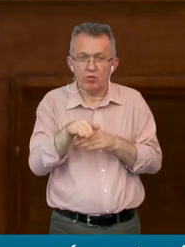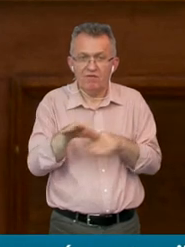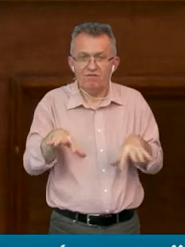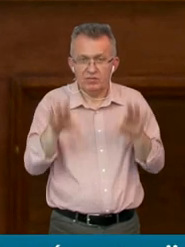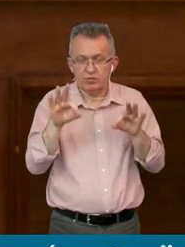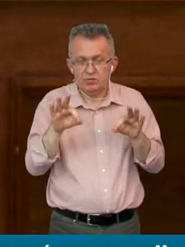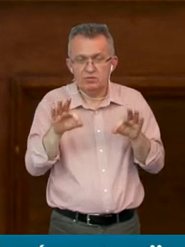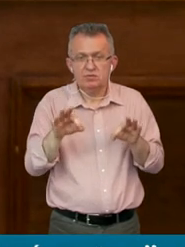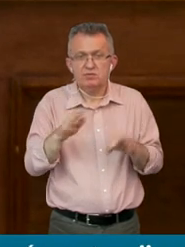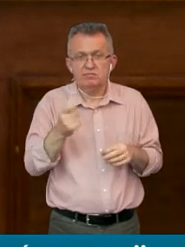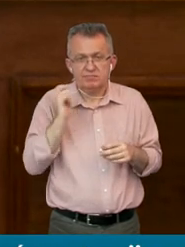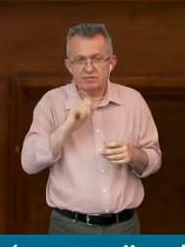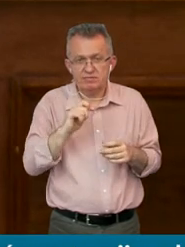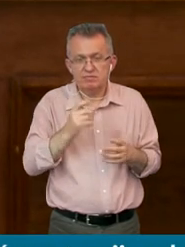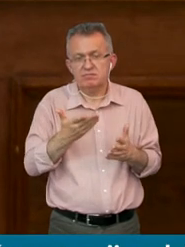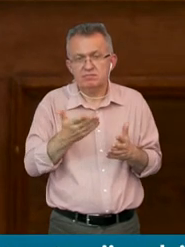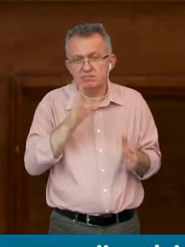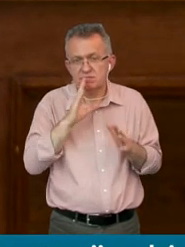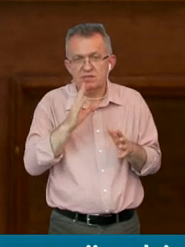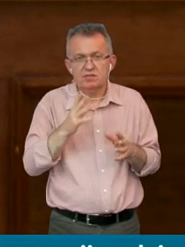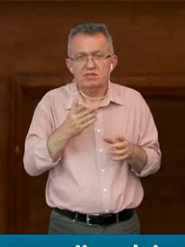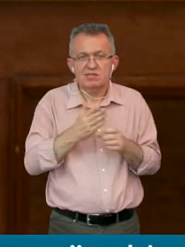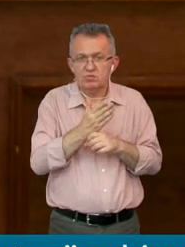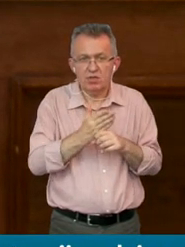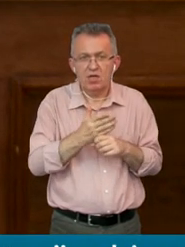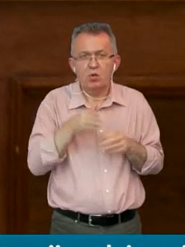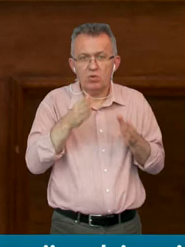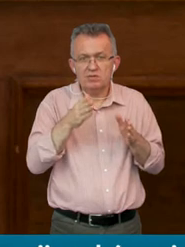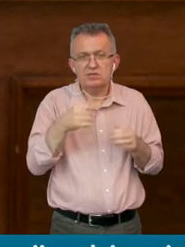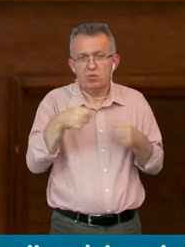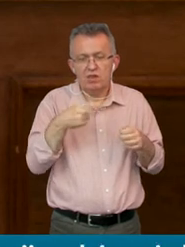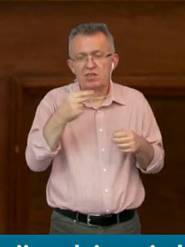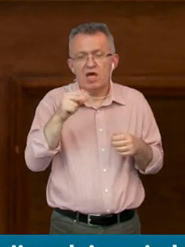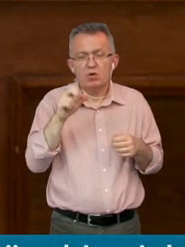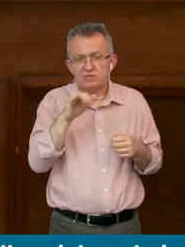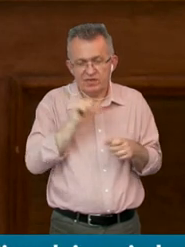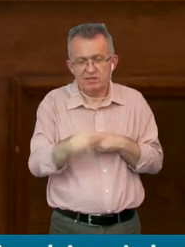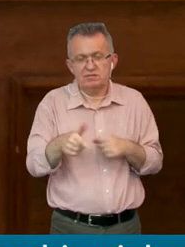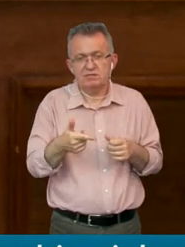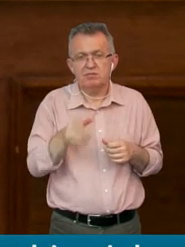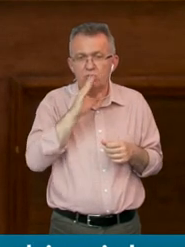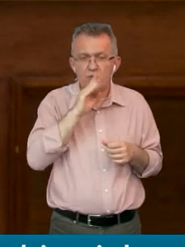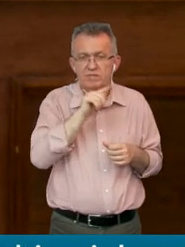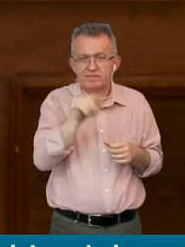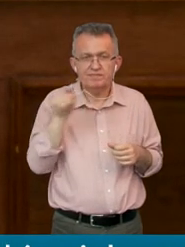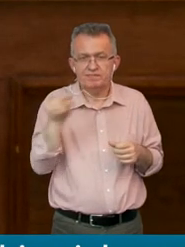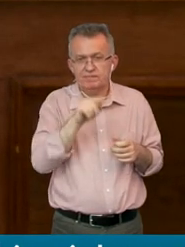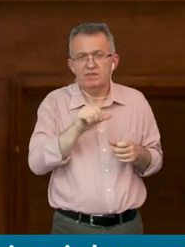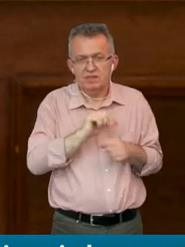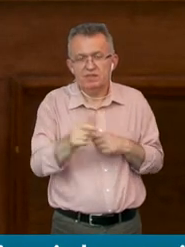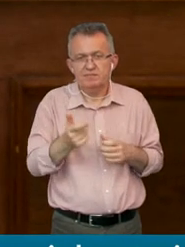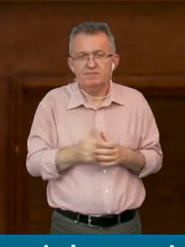wyborze zginął. Też jakoś szczególnie się Szczecinowi nie zasłużył, natomiast jego ulica też jest w Szczecinie i w tych kategoriach trudno to de